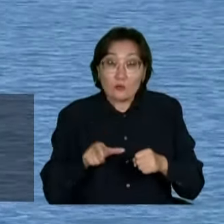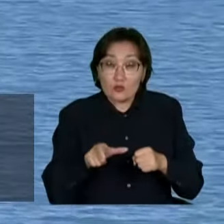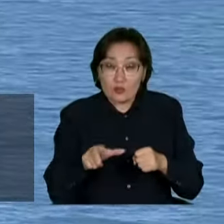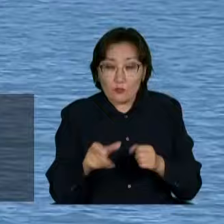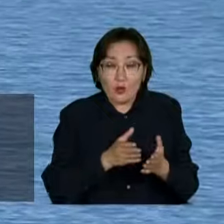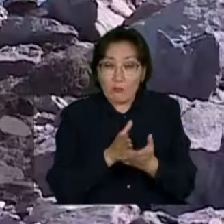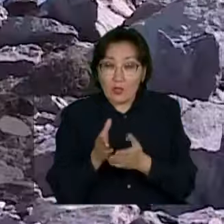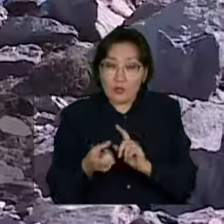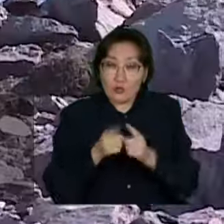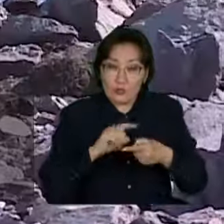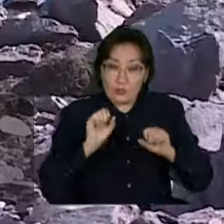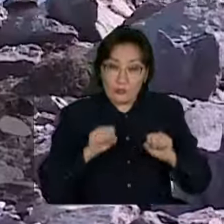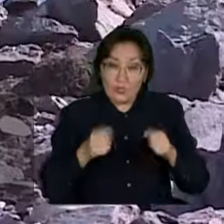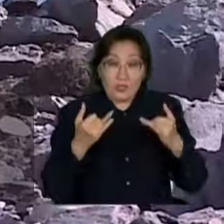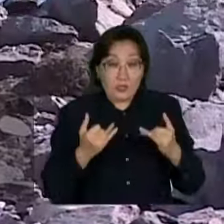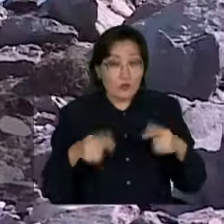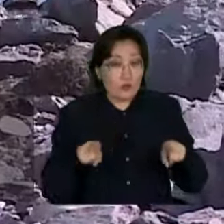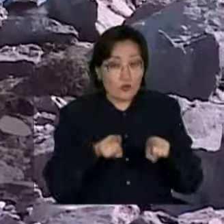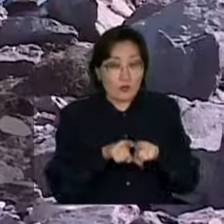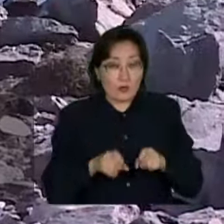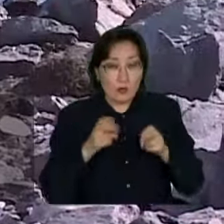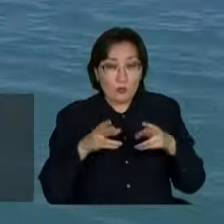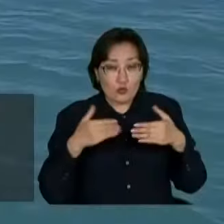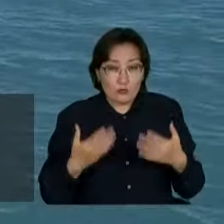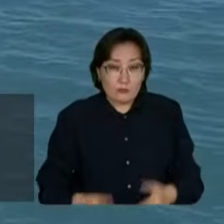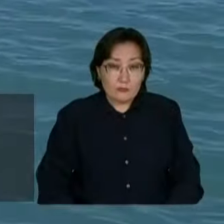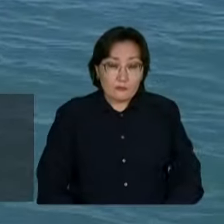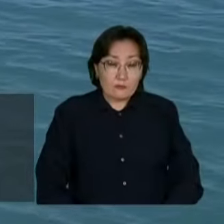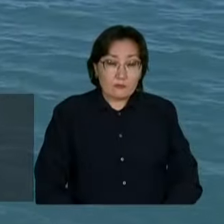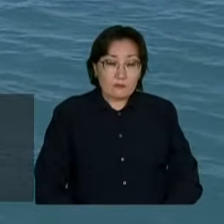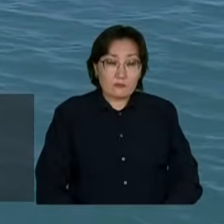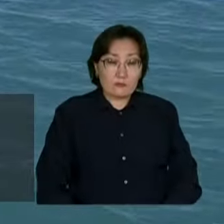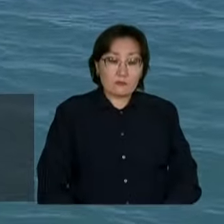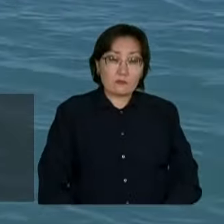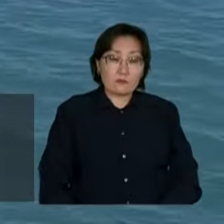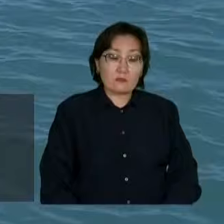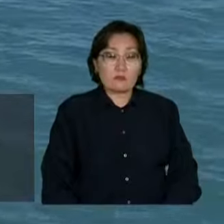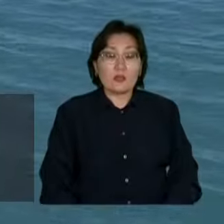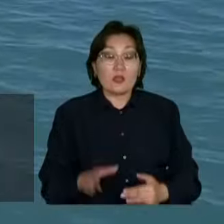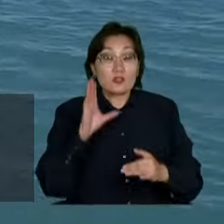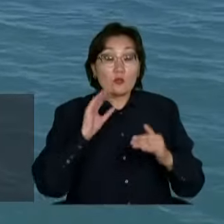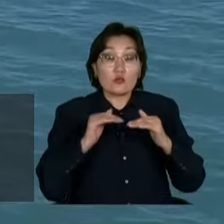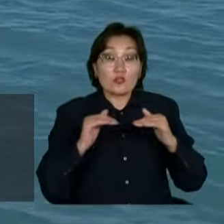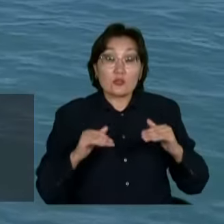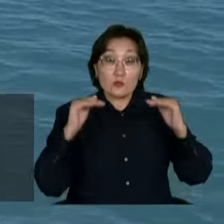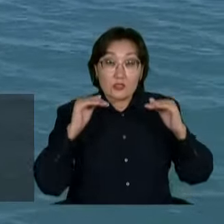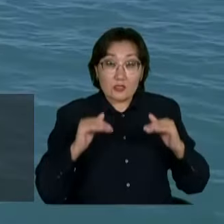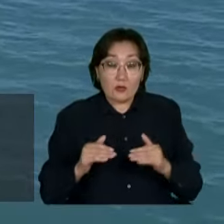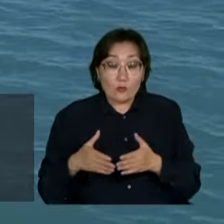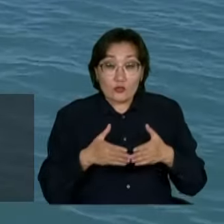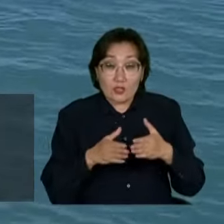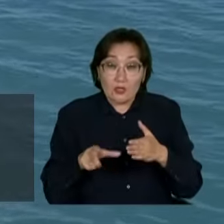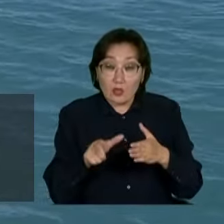да өзгеруі мүмкін. Бірақ әзірге ондай қауіп жоқ. В целом снижение уровня воды на озере. Су деңгейінің түсуі кеме